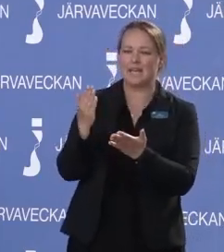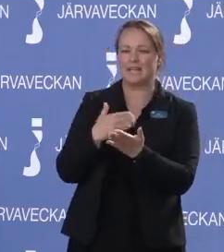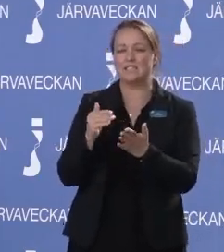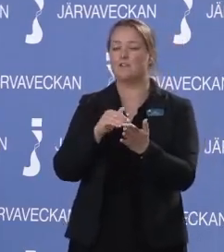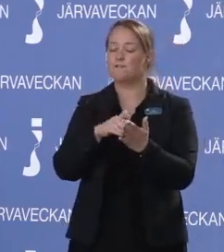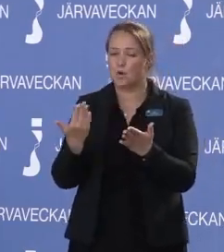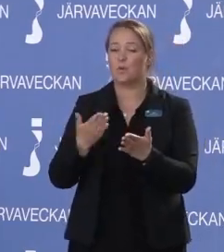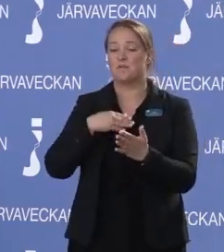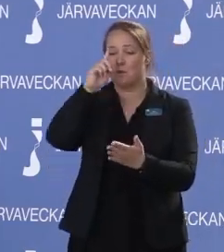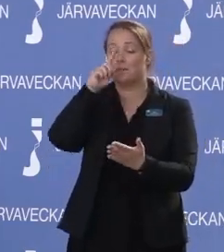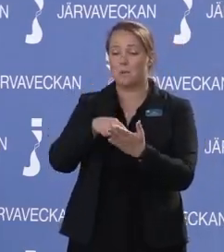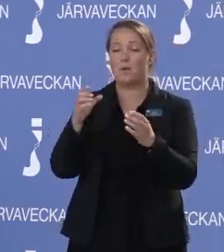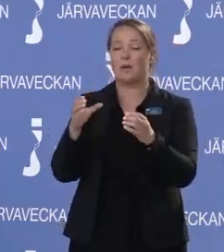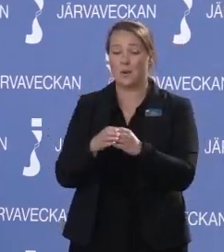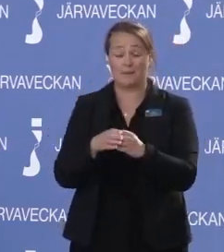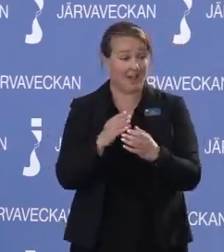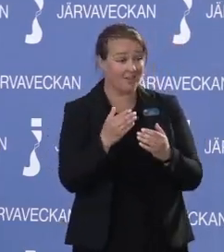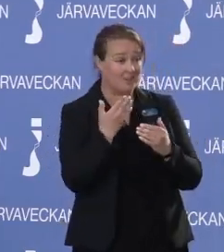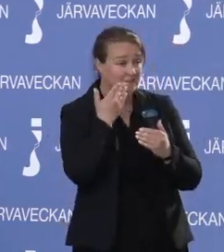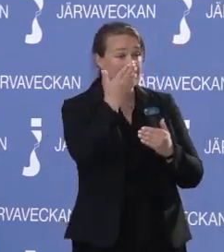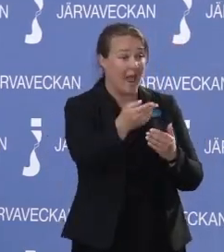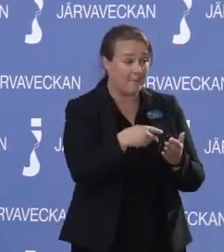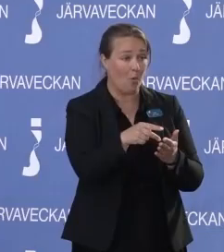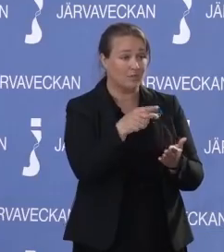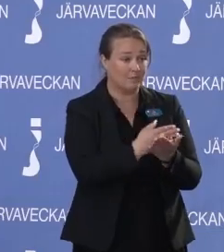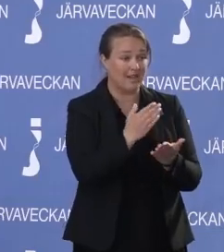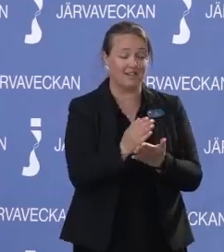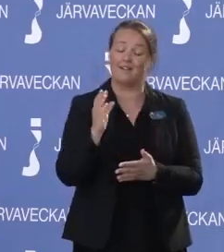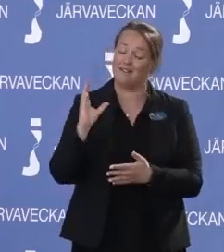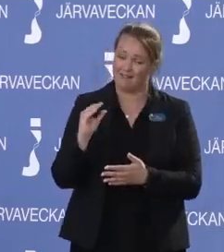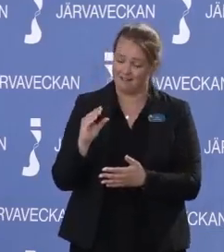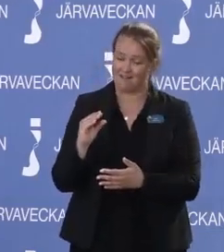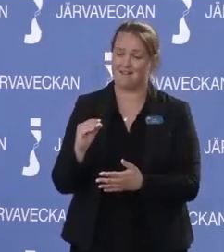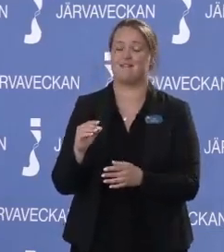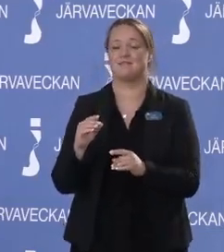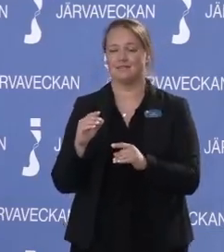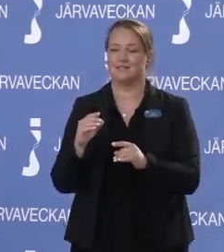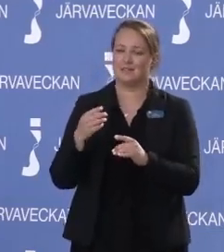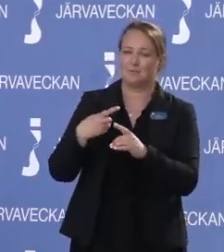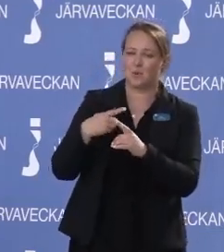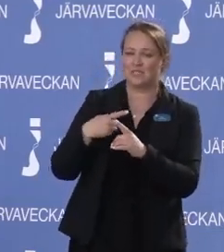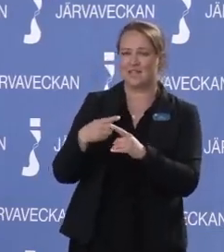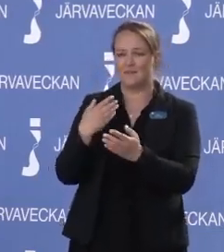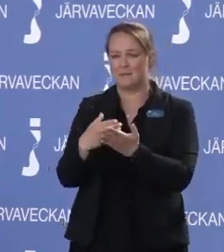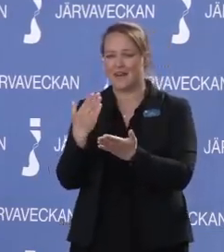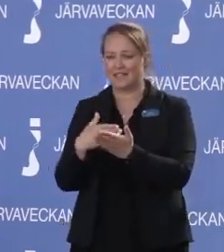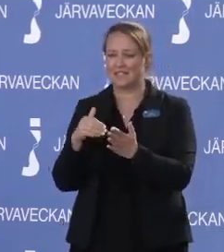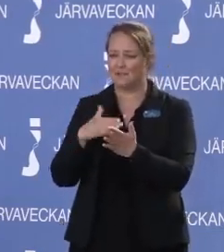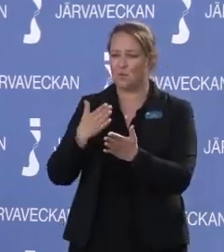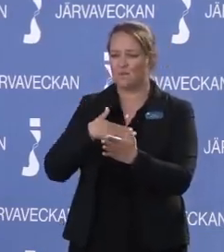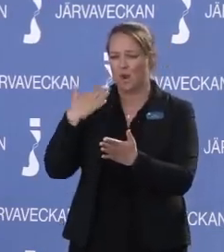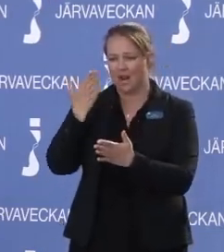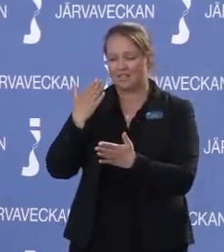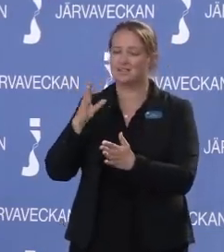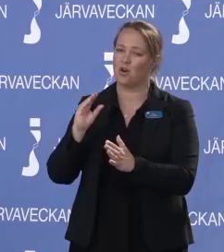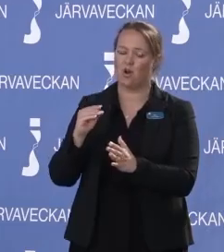går absolut bäst. Framgångsberättelser? Ja, men precis. Framgångsberättelser går bra. Och det är ju liksom, det behöver inte vara